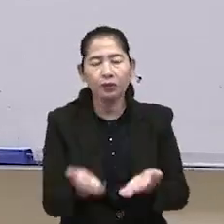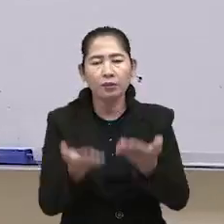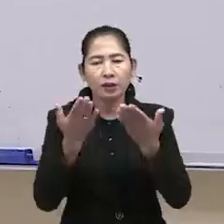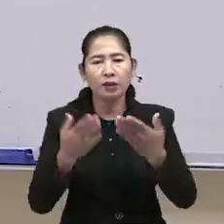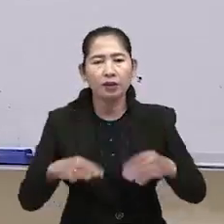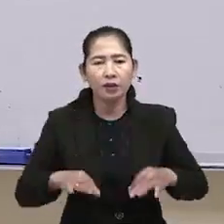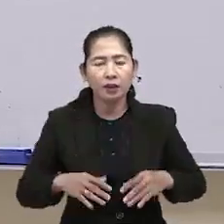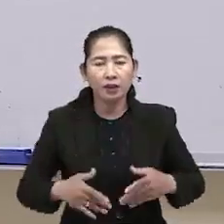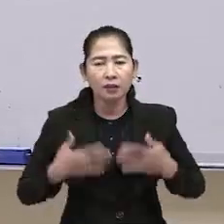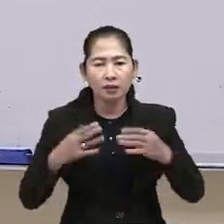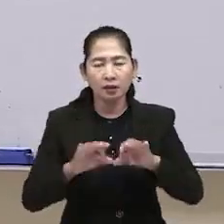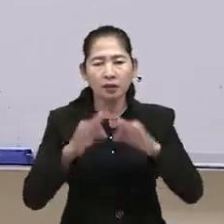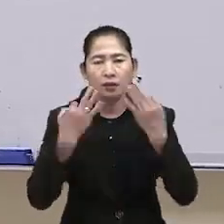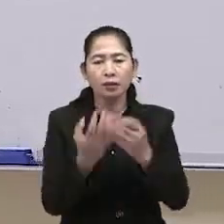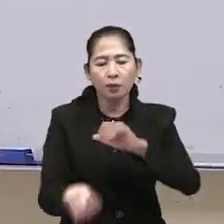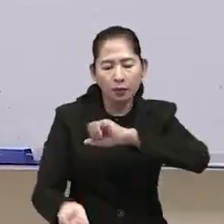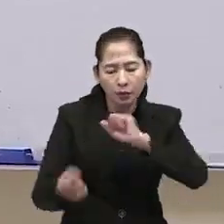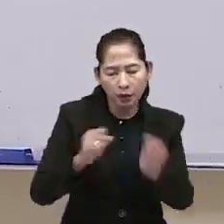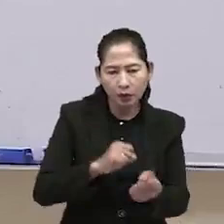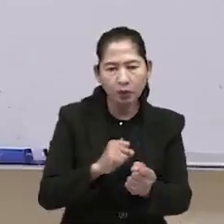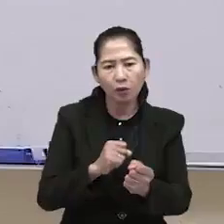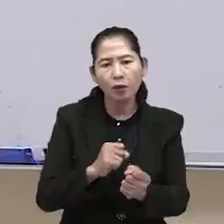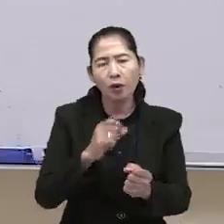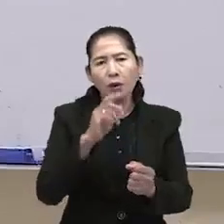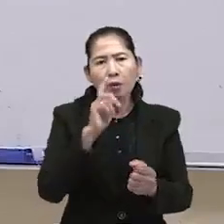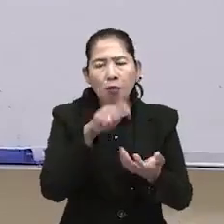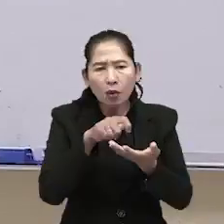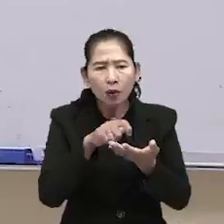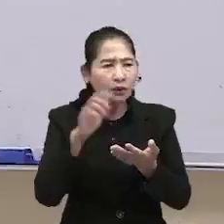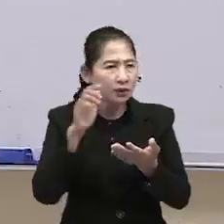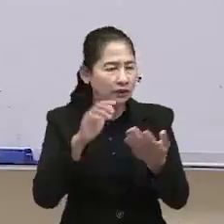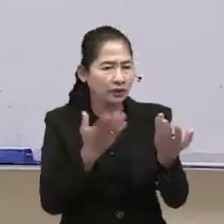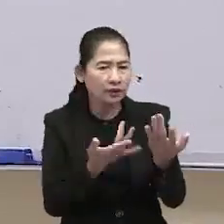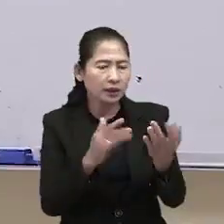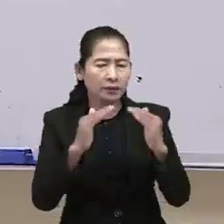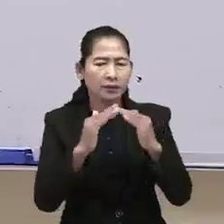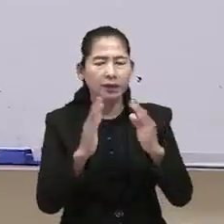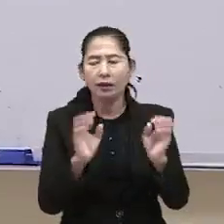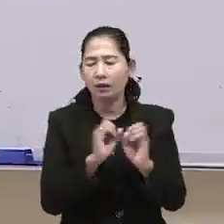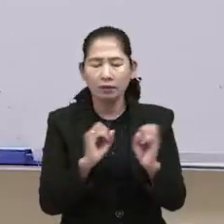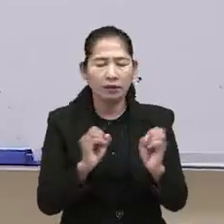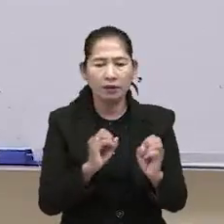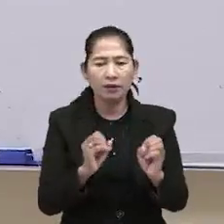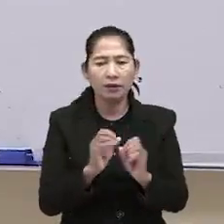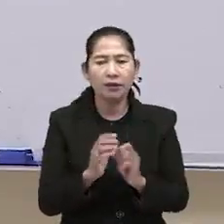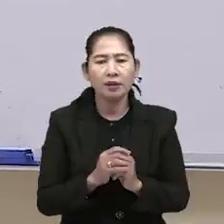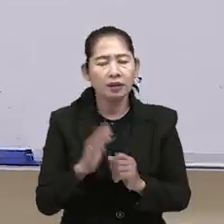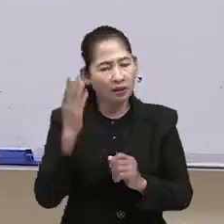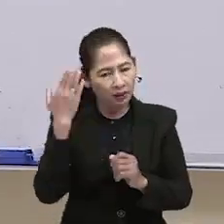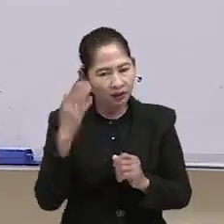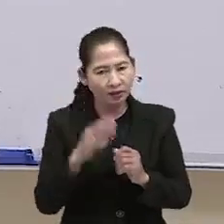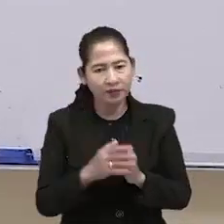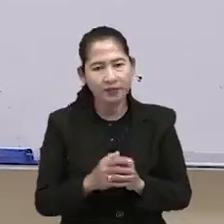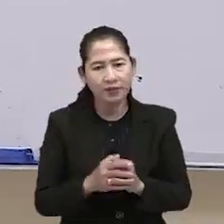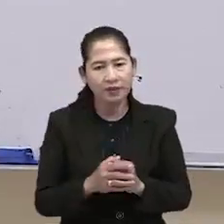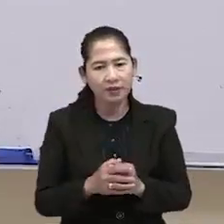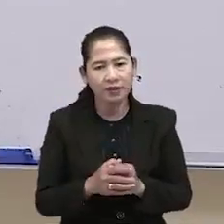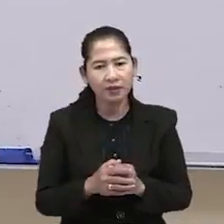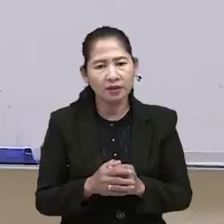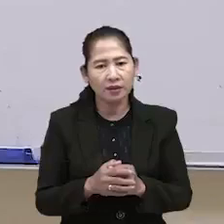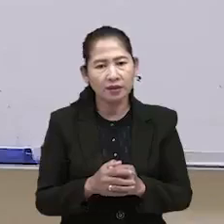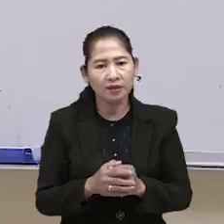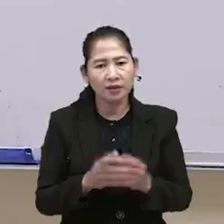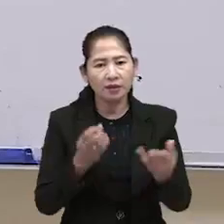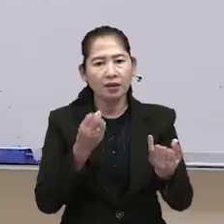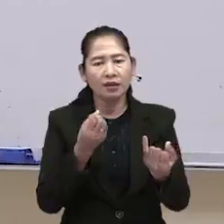លជីវភាពនឹងគ្រួសារអញ្ចឹងណាផ្លាស់ប្ដូរអត់មែនថាមាន់ខ្ញុំចេះចាំផ្ទះប្រហែលជាអាចមានខ្លះមិនដឹងគ្រូអត់ដឹងដែរណាគ្រូអត់ធ្លាប់អ